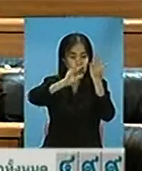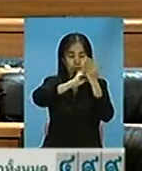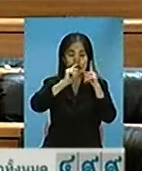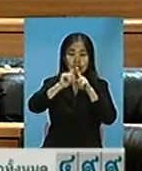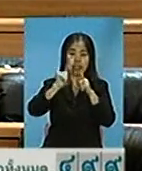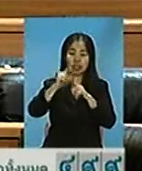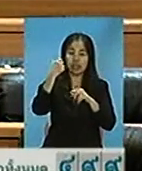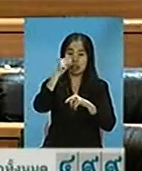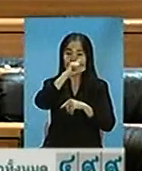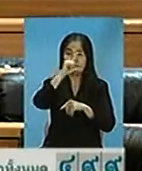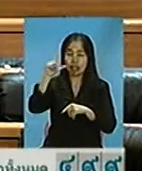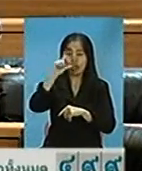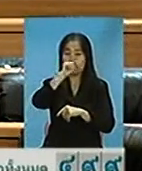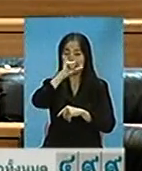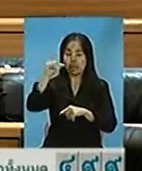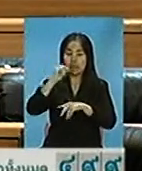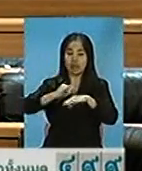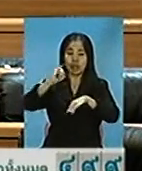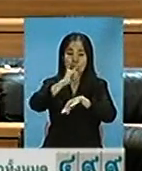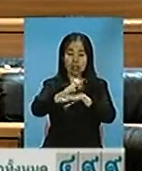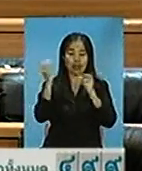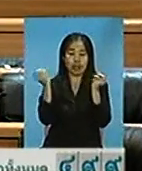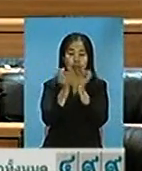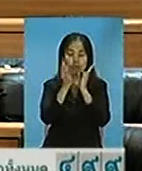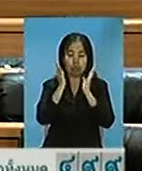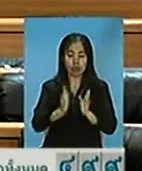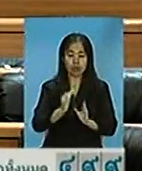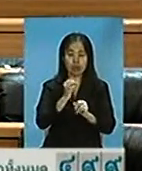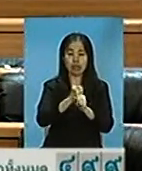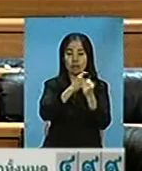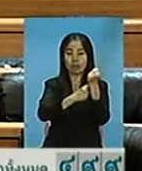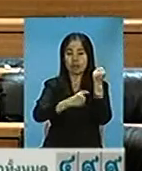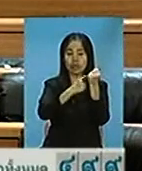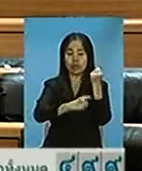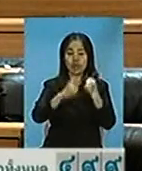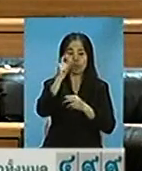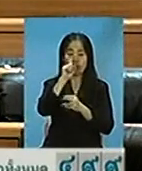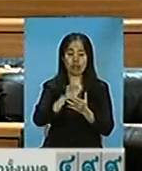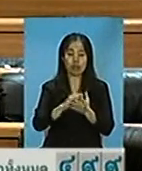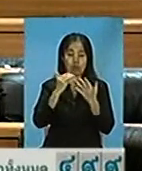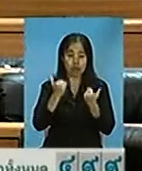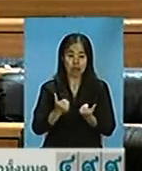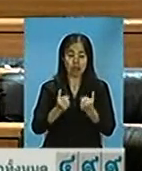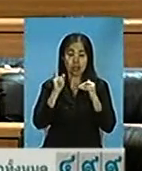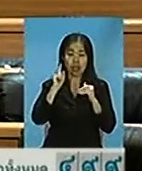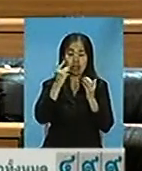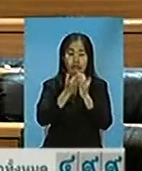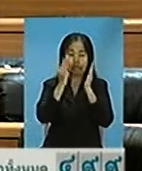ไร่20ล้านไร่มันกระทบกับเกษตรกรโดยตรงเลยครับวันนี้เงินของเกษตรกรทั้งหลายเขาก